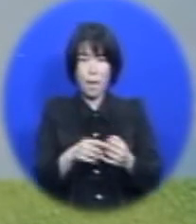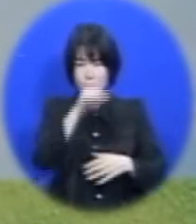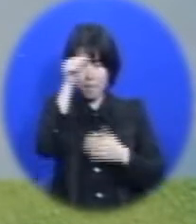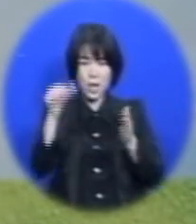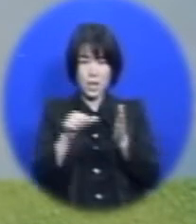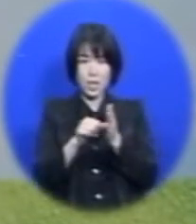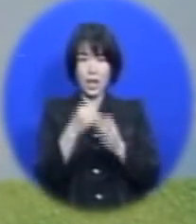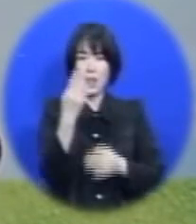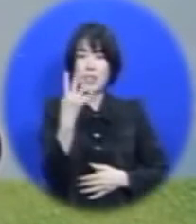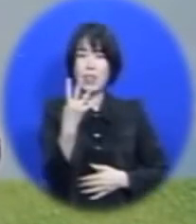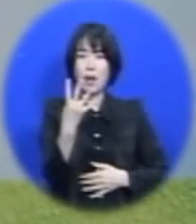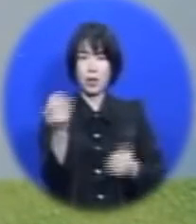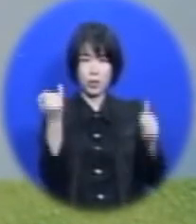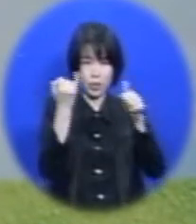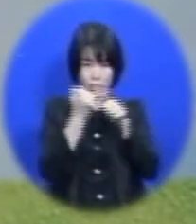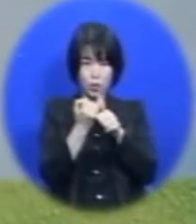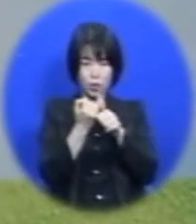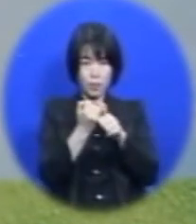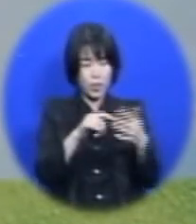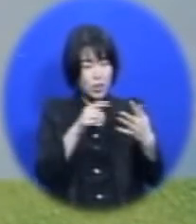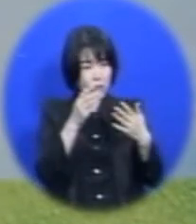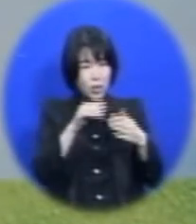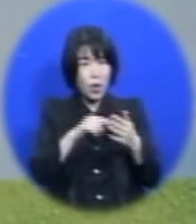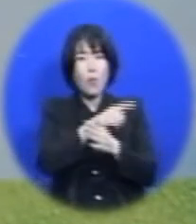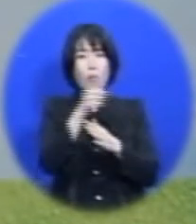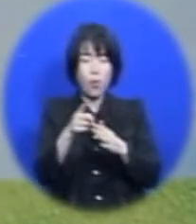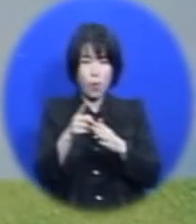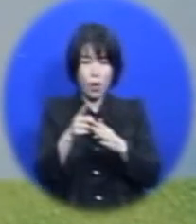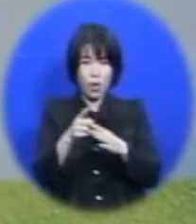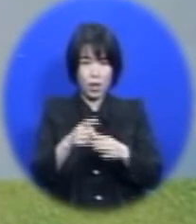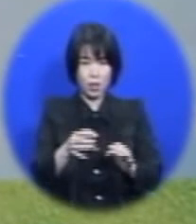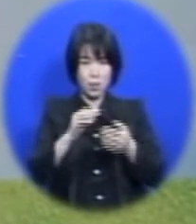결혼하고 그러고도 틈틈이 혼외 정사를 즐긴